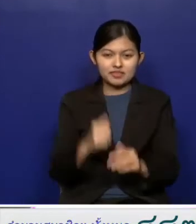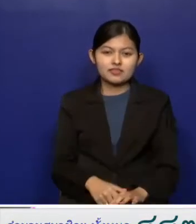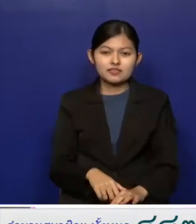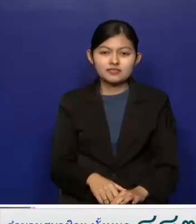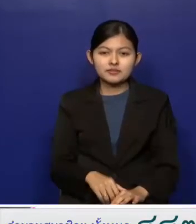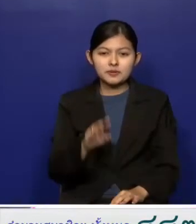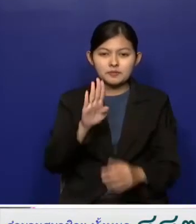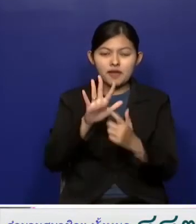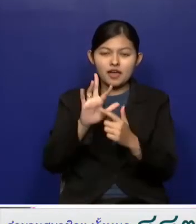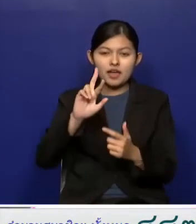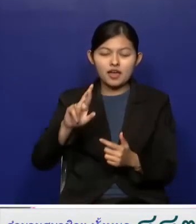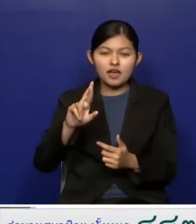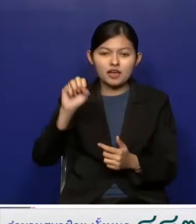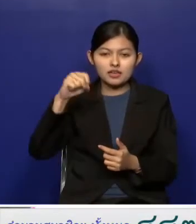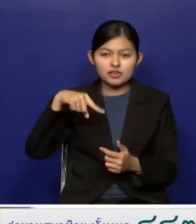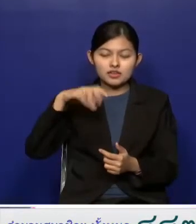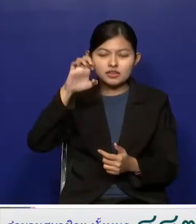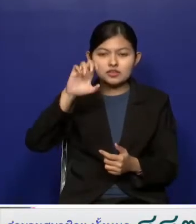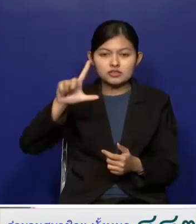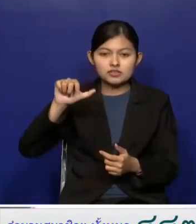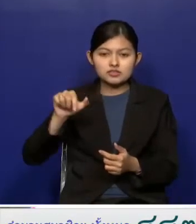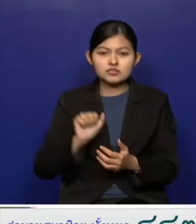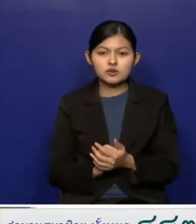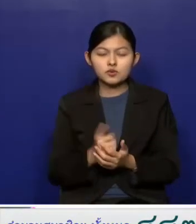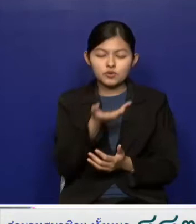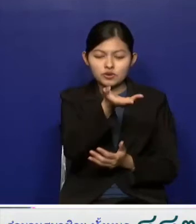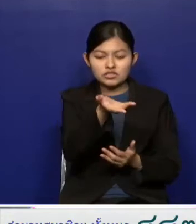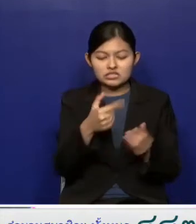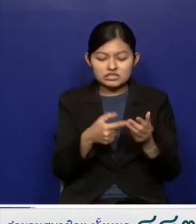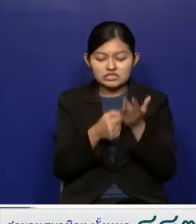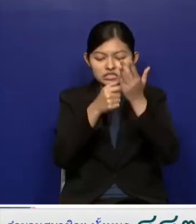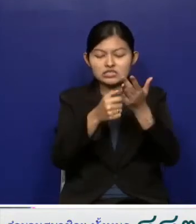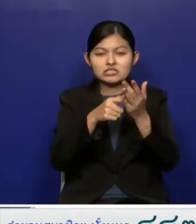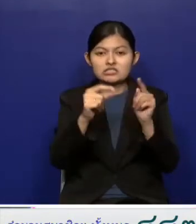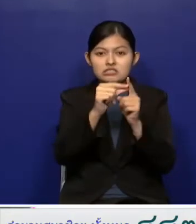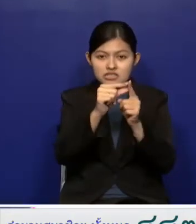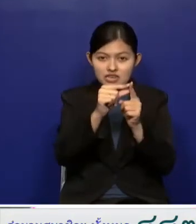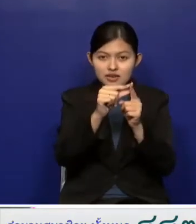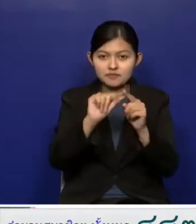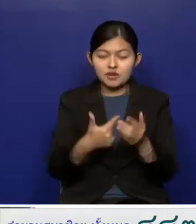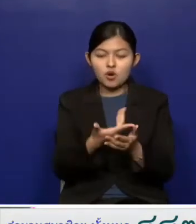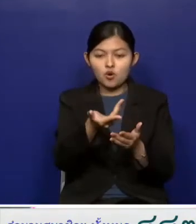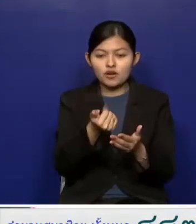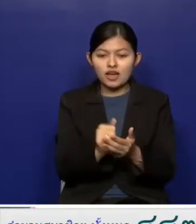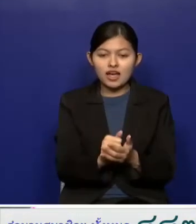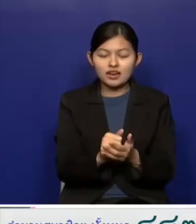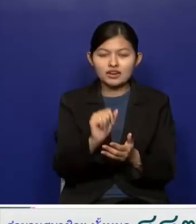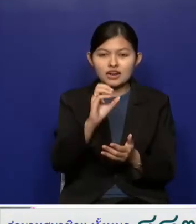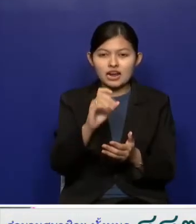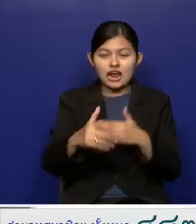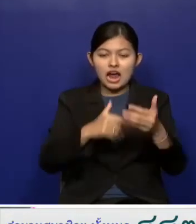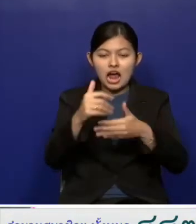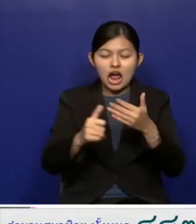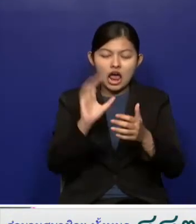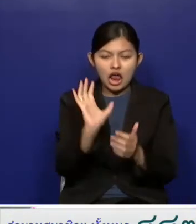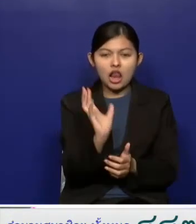ไปยื่นคำร้องต่อองค์การค้าโลก องค์การ